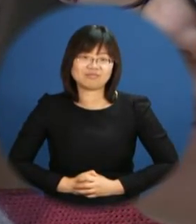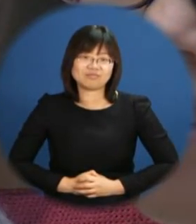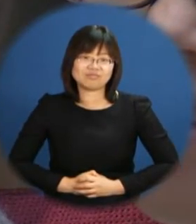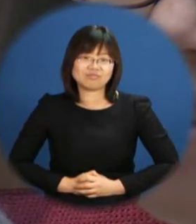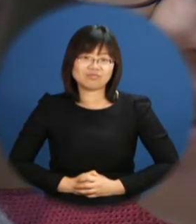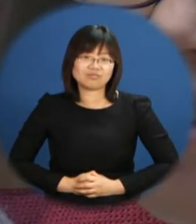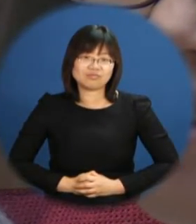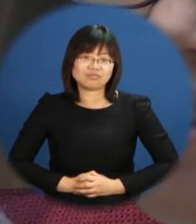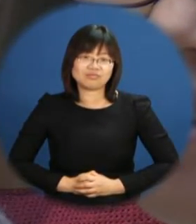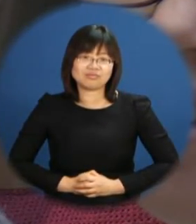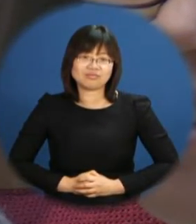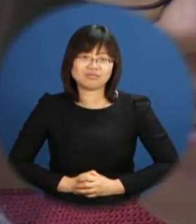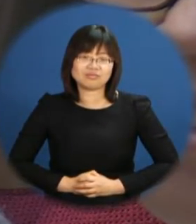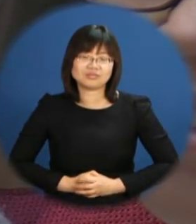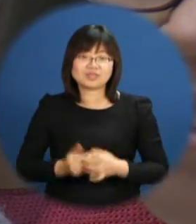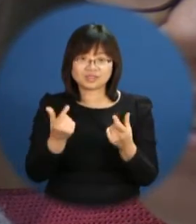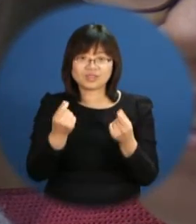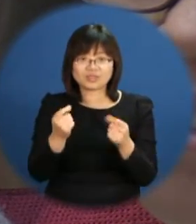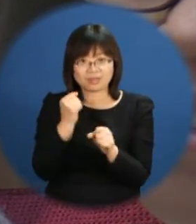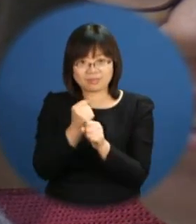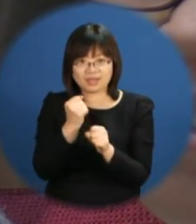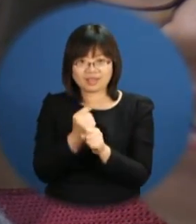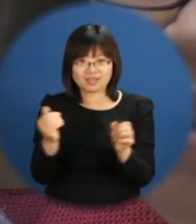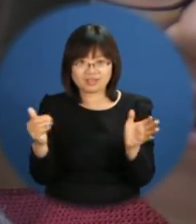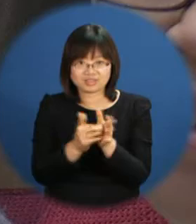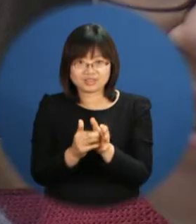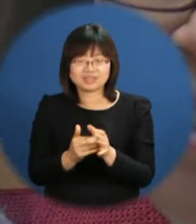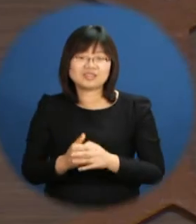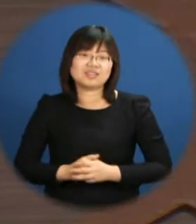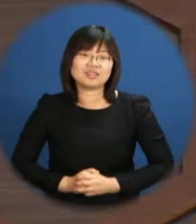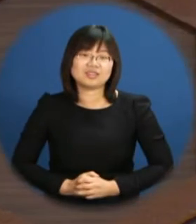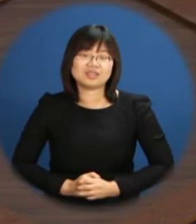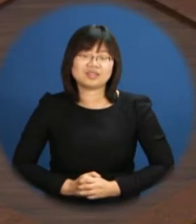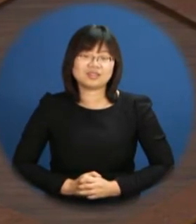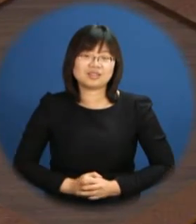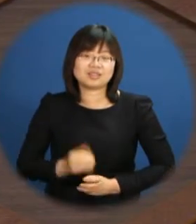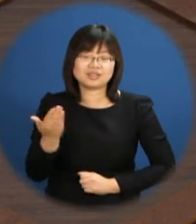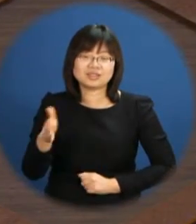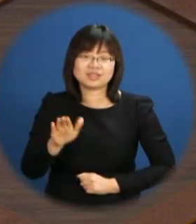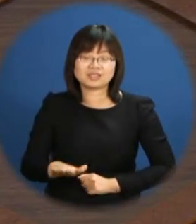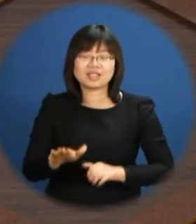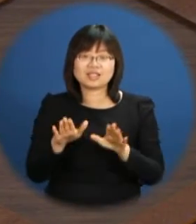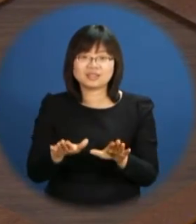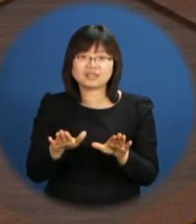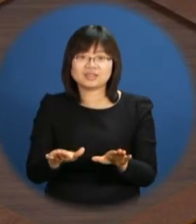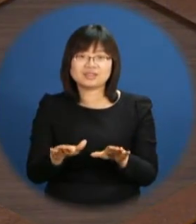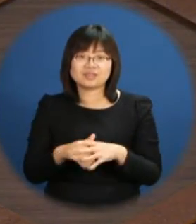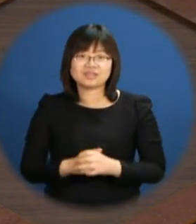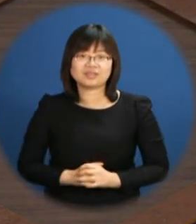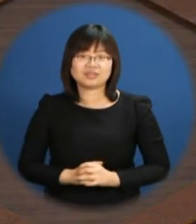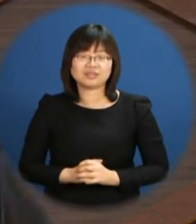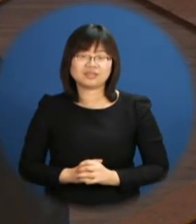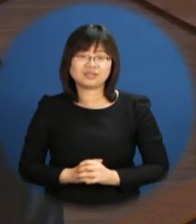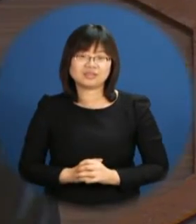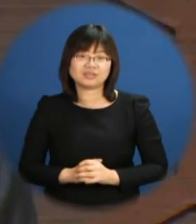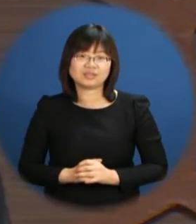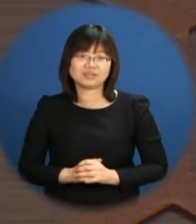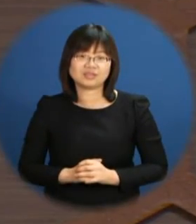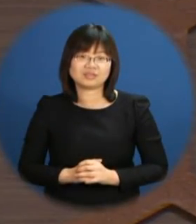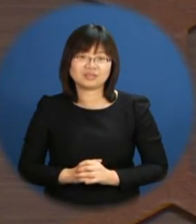예 아 그렇게 해서 만들었거든요 근데 인제 아